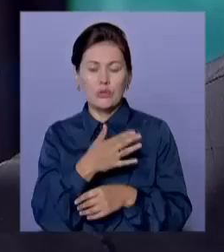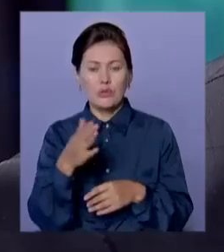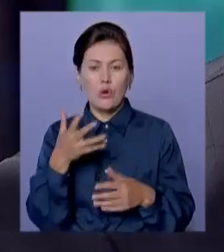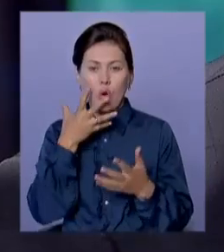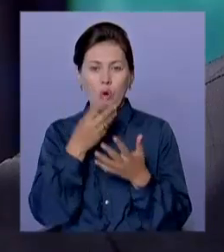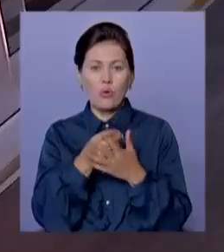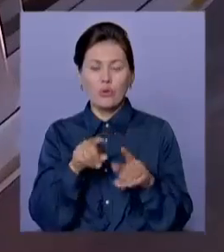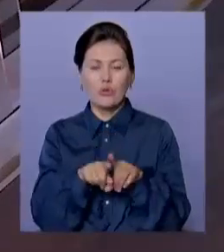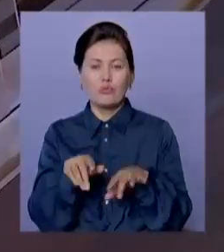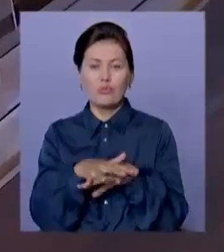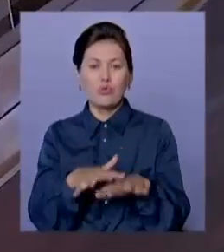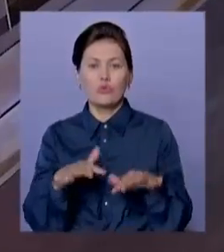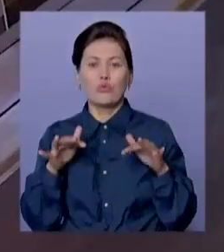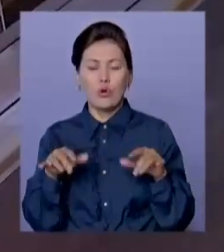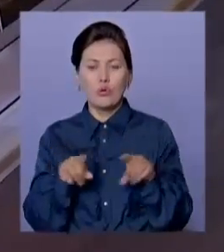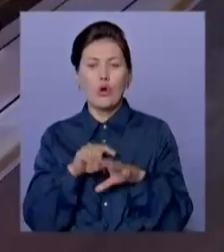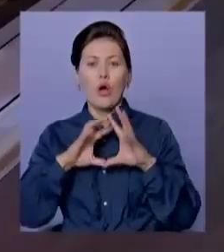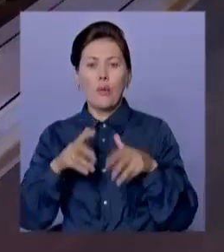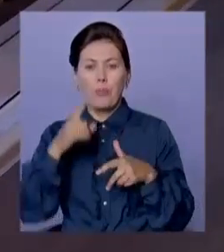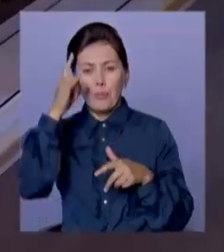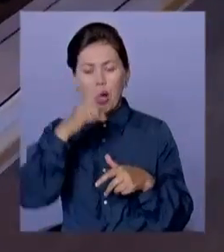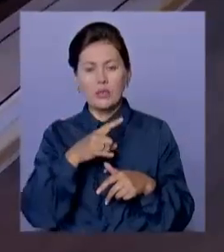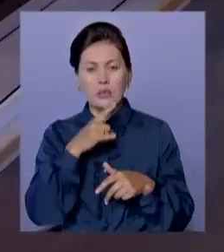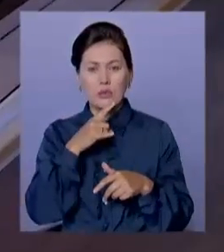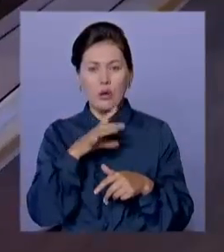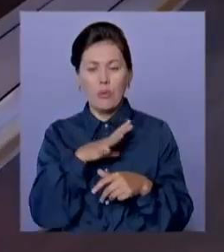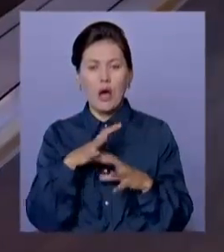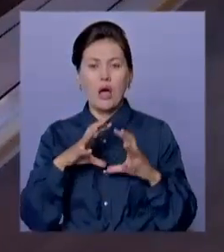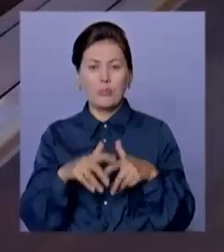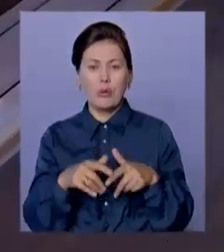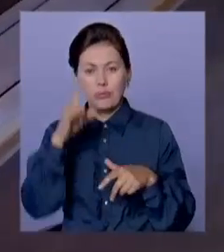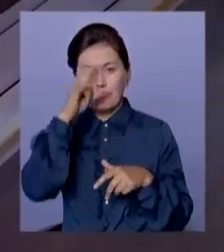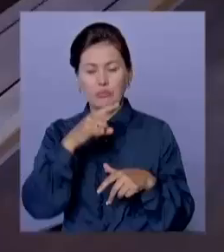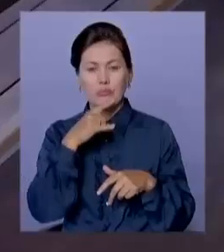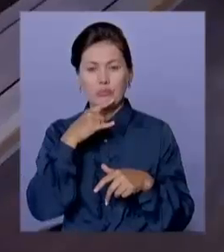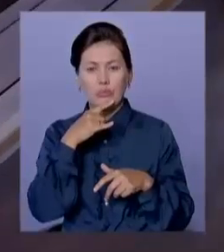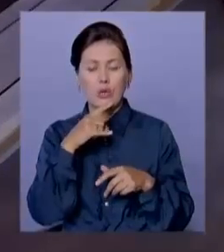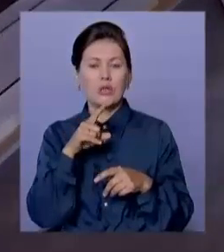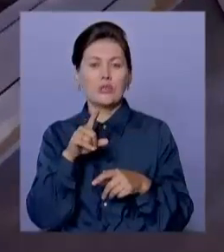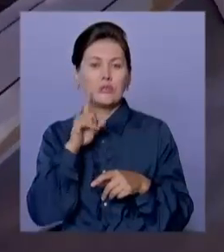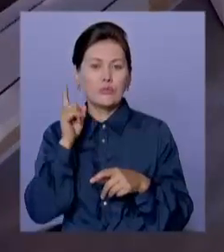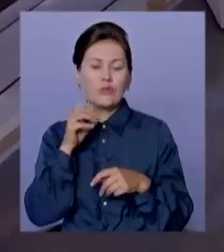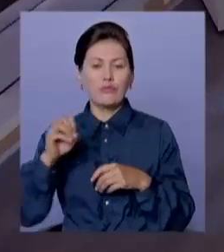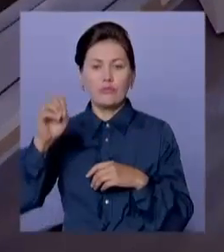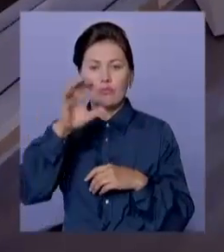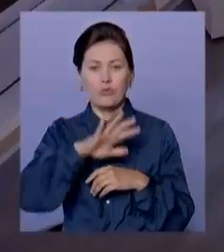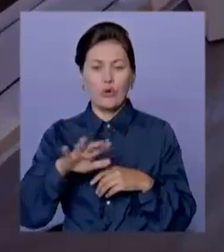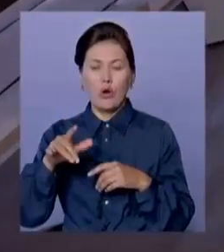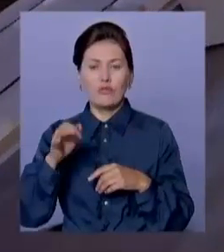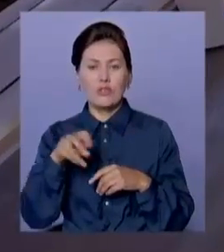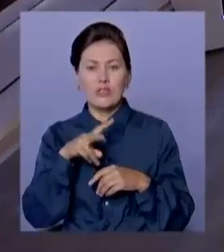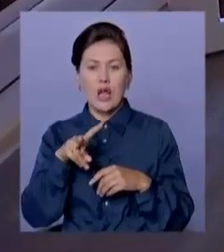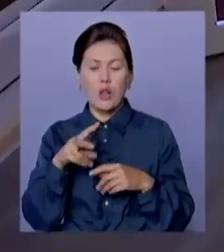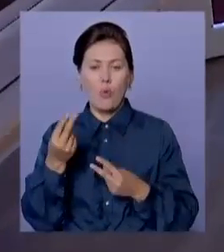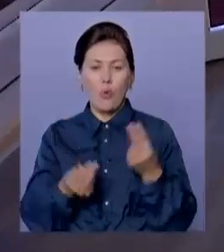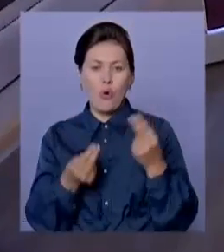өзімізге, жанкүйерлерге, бүкіл әлем Қазақстанға, әлемге Қазақстан жас игроктары футзал ойнай алады